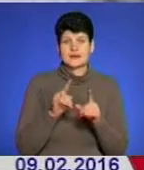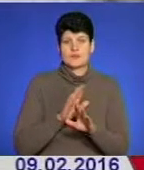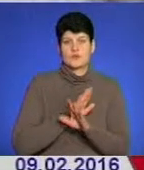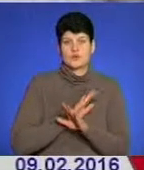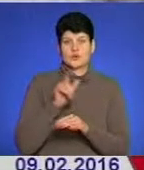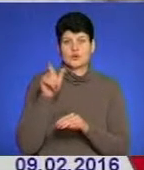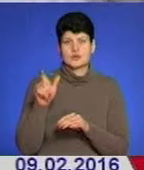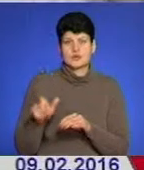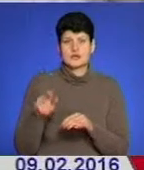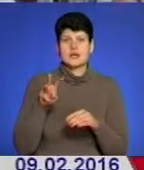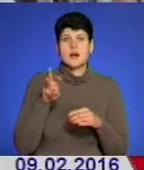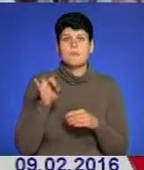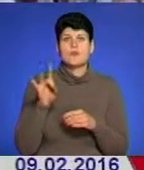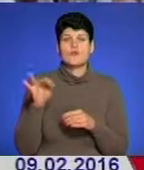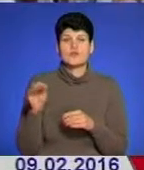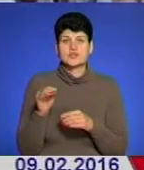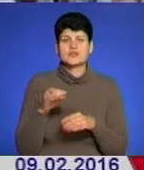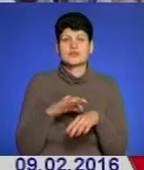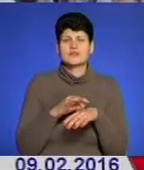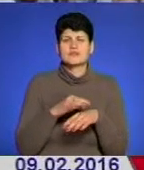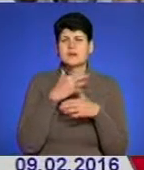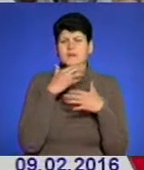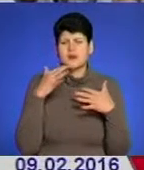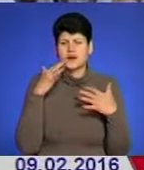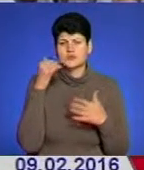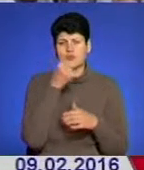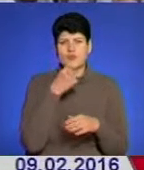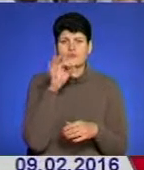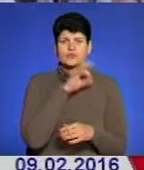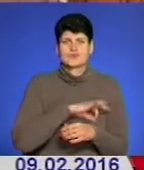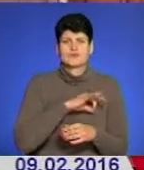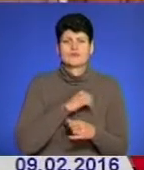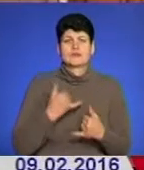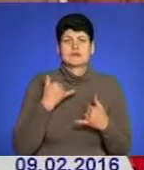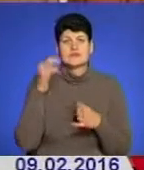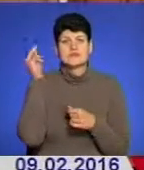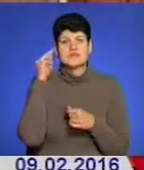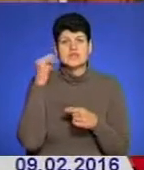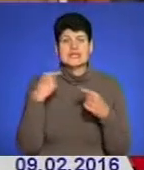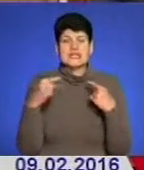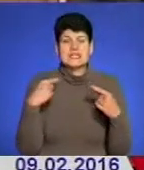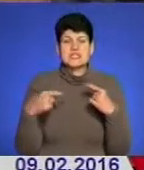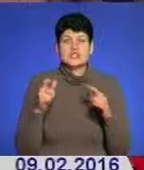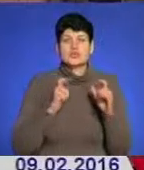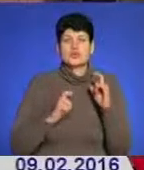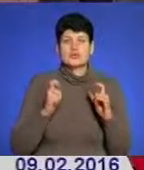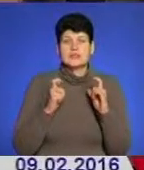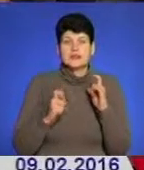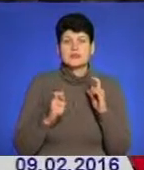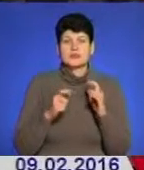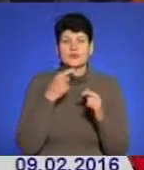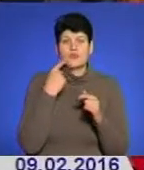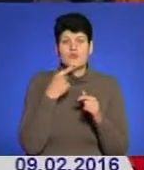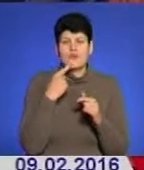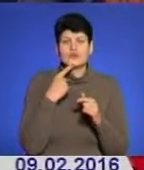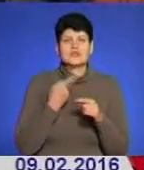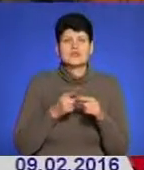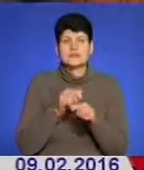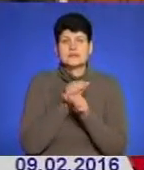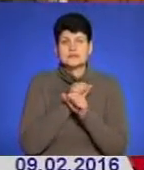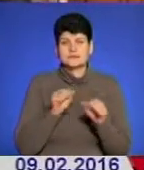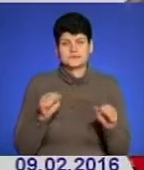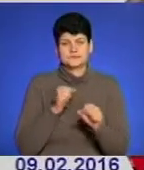людини, а морфологічне тіло, яке уже багато років використовують для навчання. Інші студенти вчинок своїх колег називають неприпустимим,